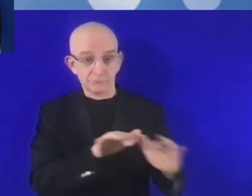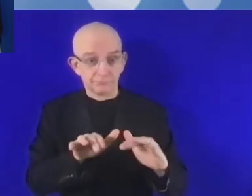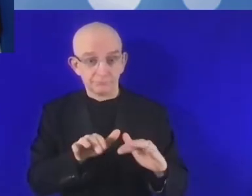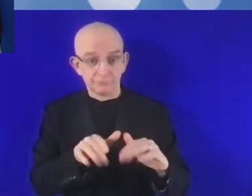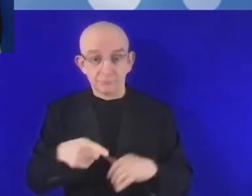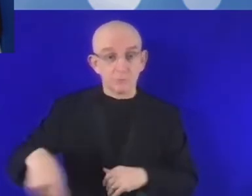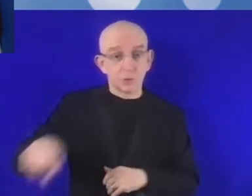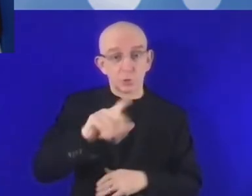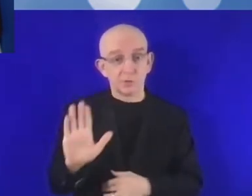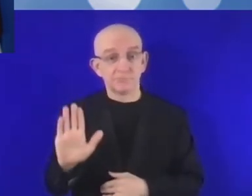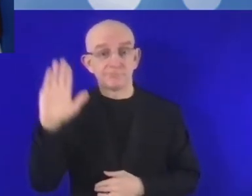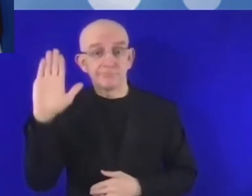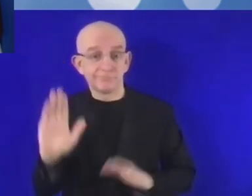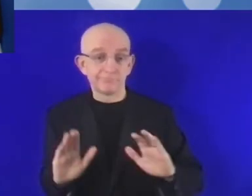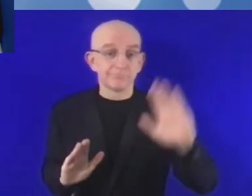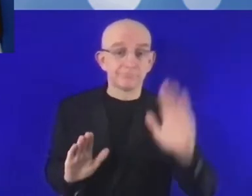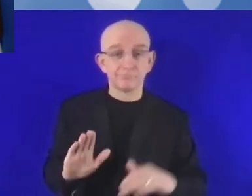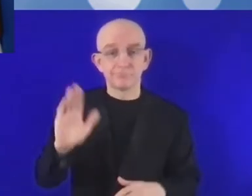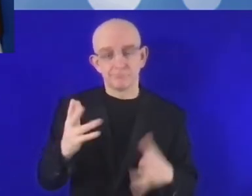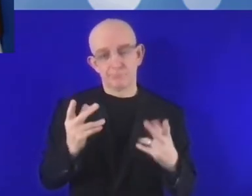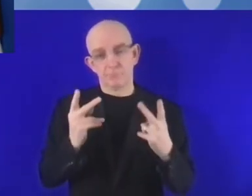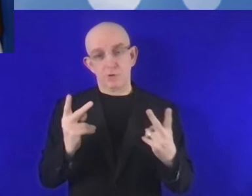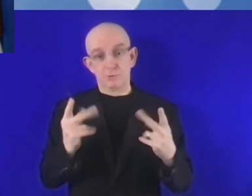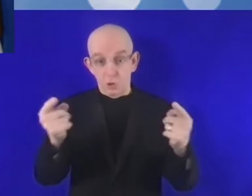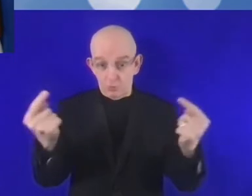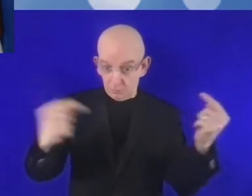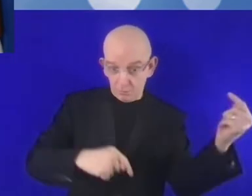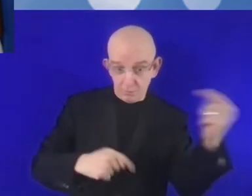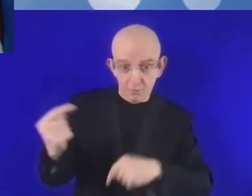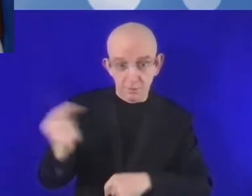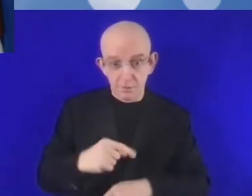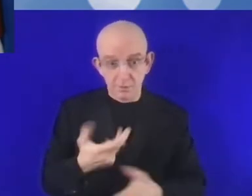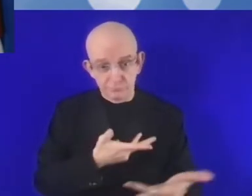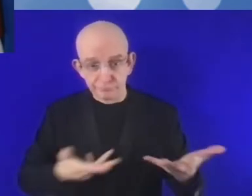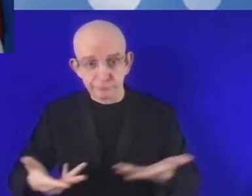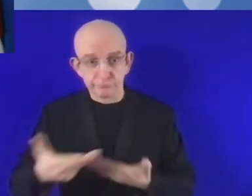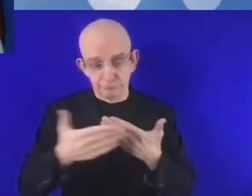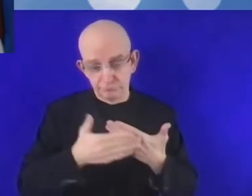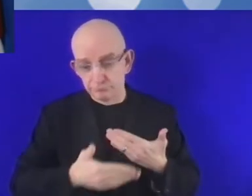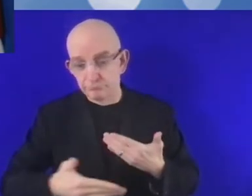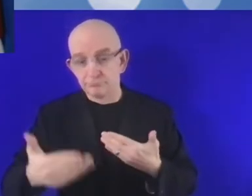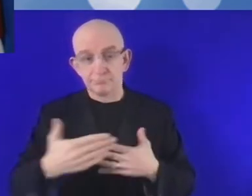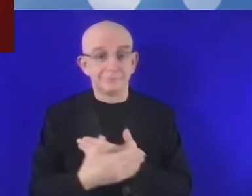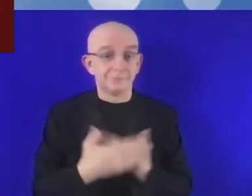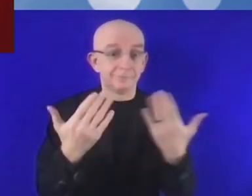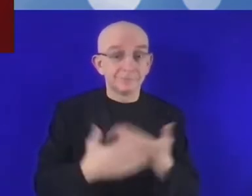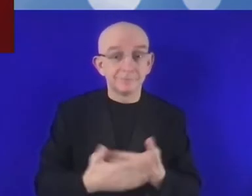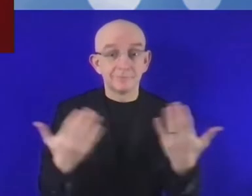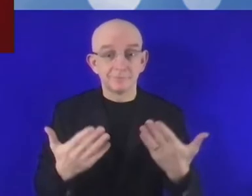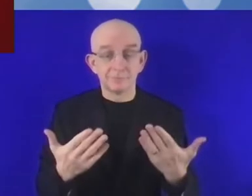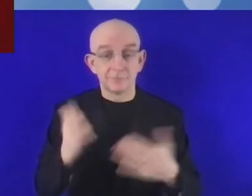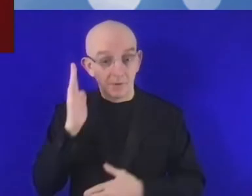ميزات هذا المكان والإقليم الذي تتواجدون فيه. هنا صوتكم هو صوت